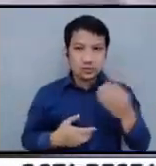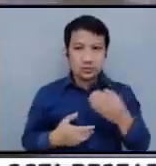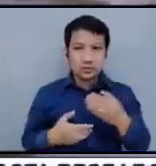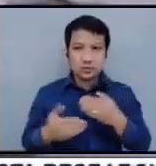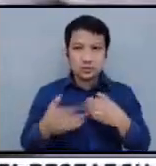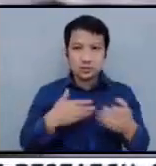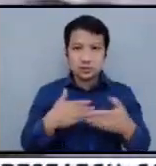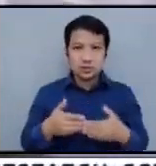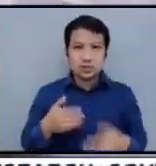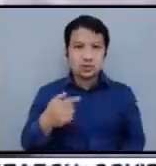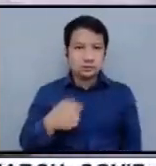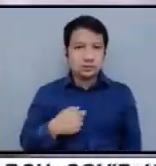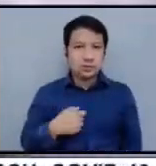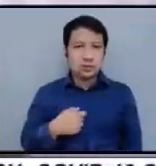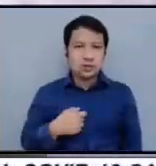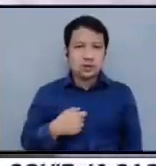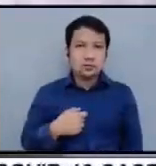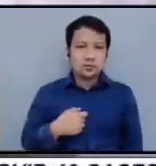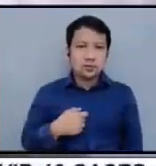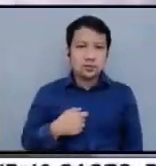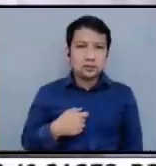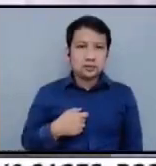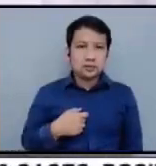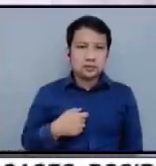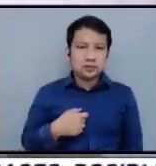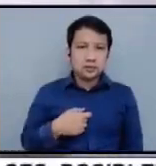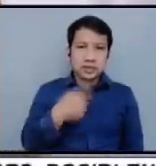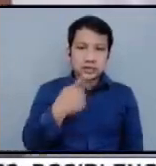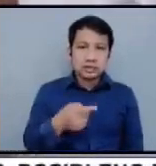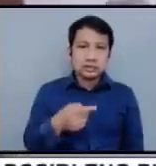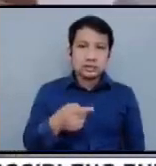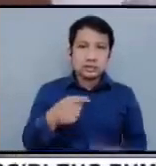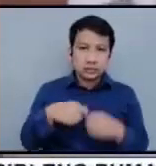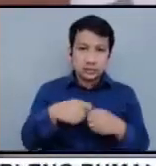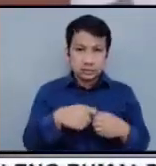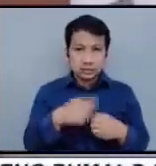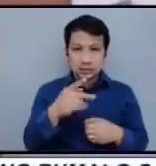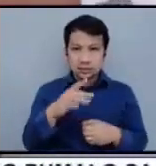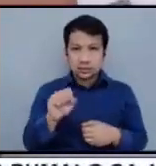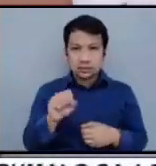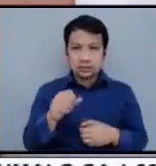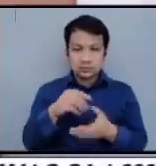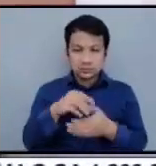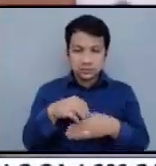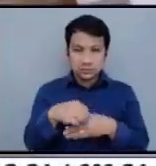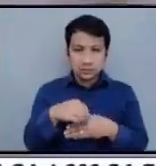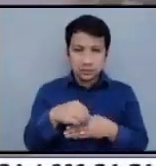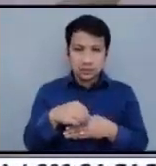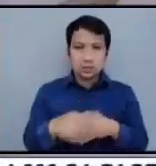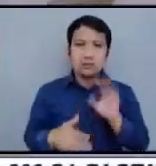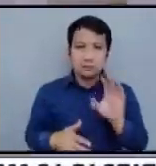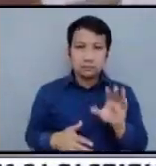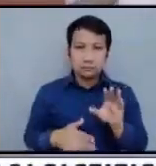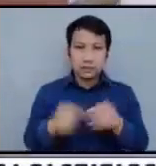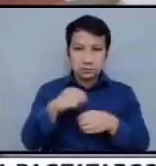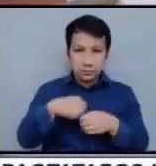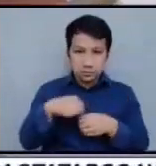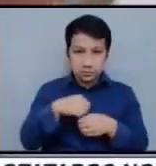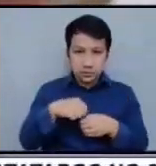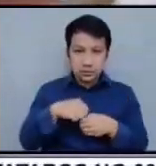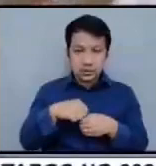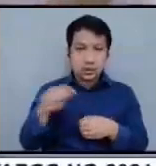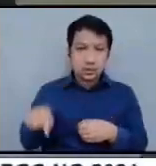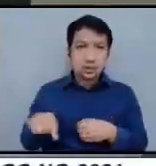we also have 4 tins of canned meat. We have 5 coffee sachets, then